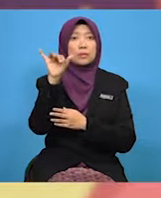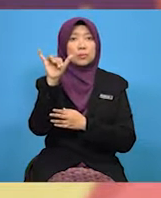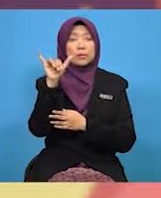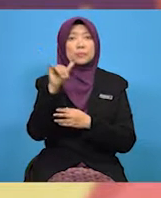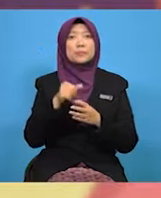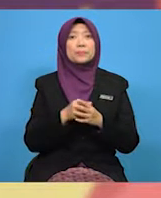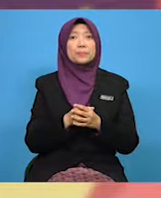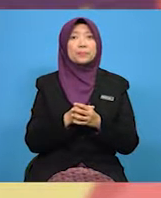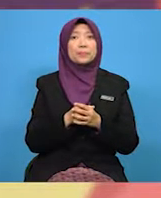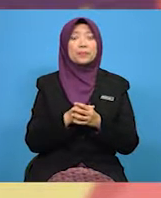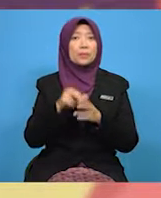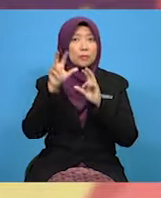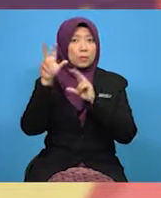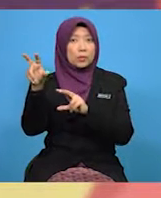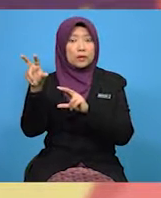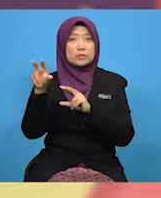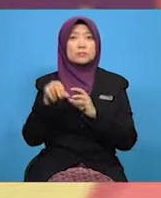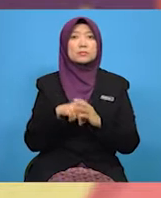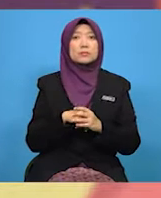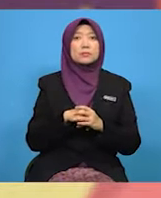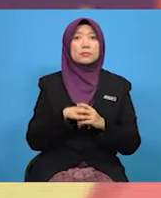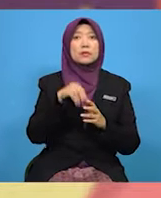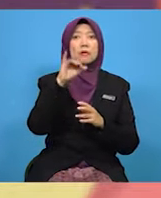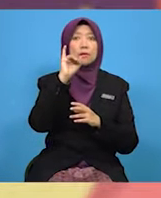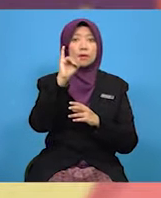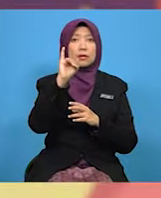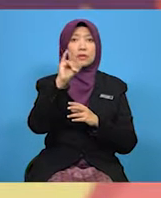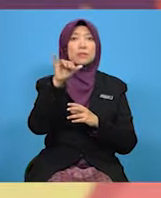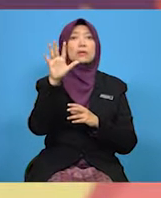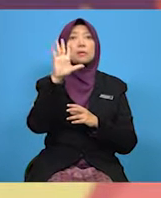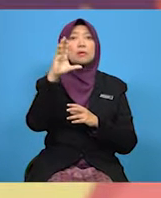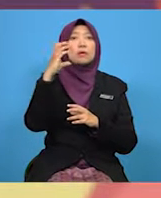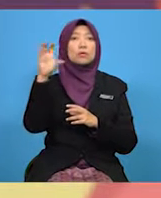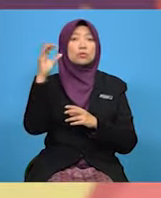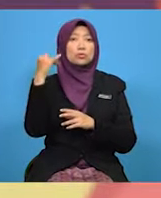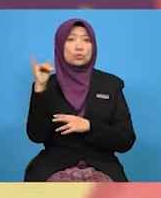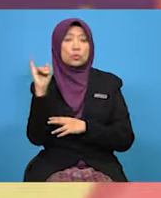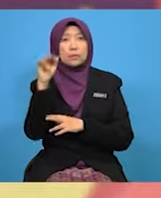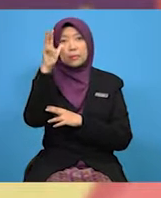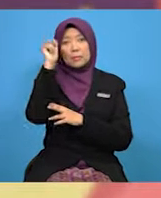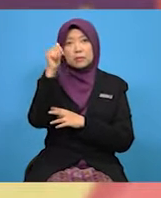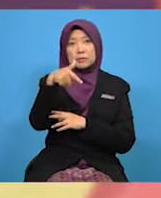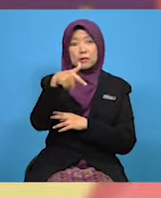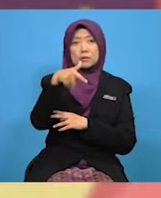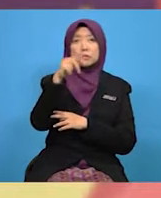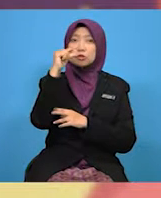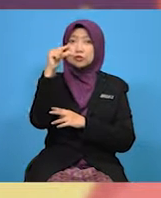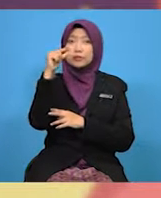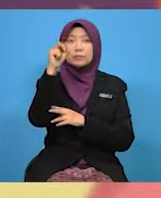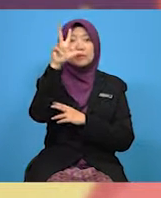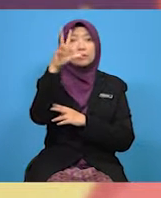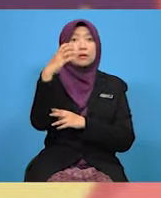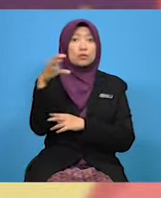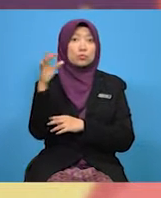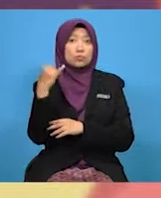diberi pelaporan yaitu Ay = 500000000 perbelanjaan kerajaan cuci sama dengan